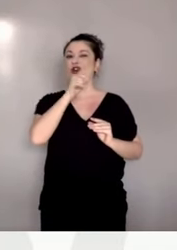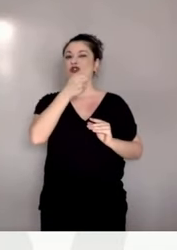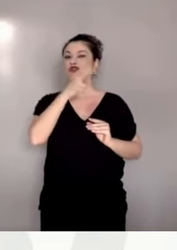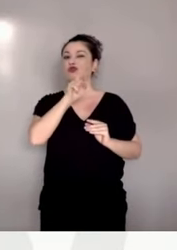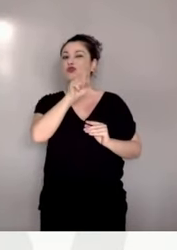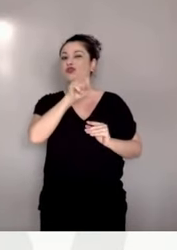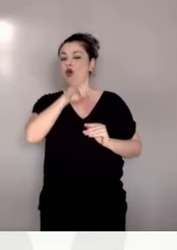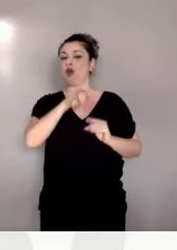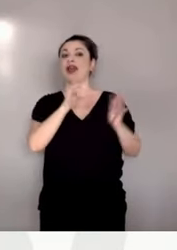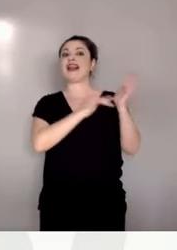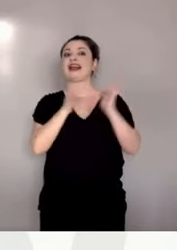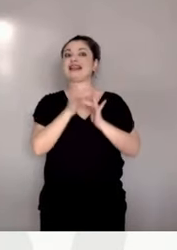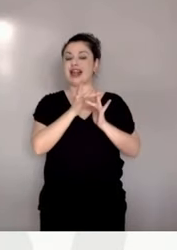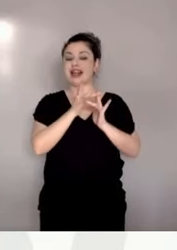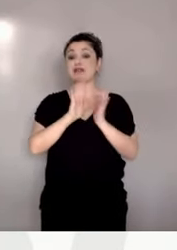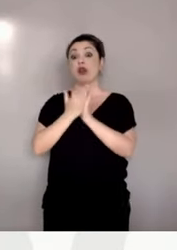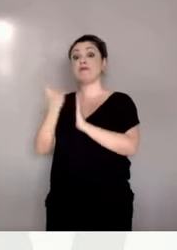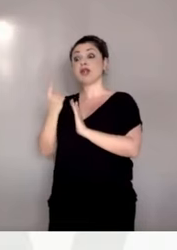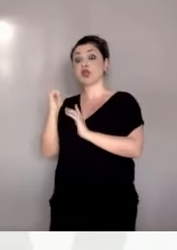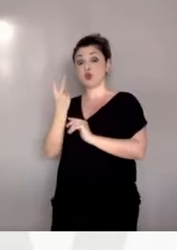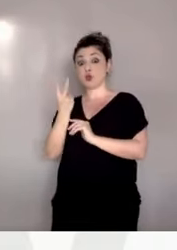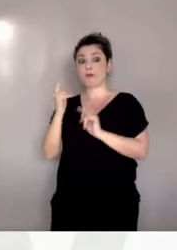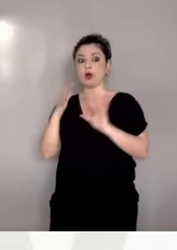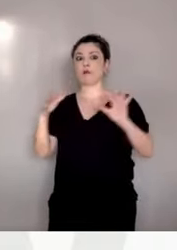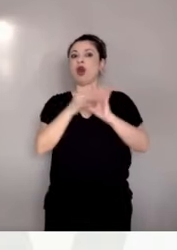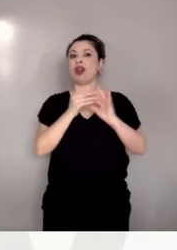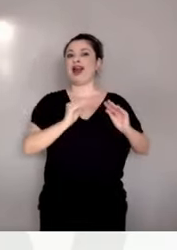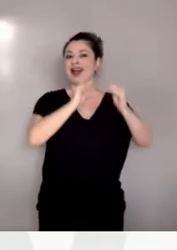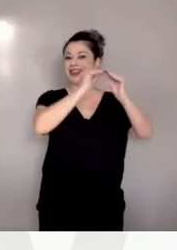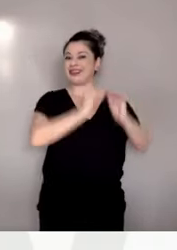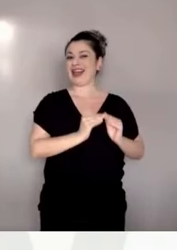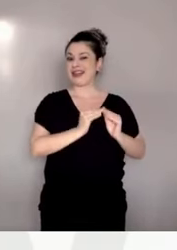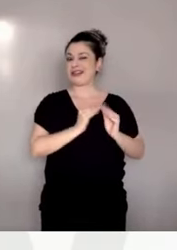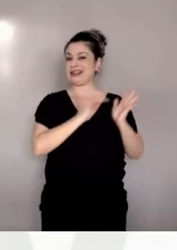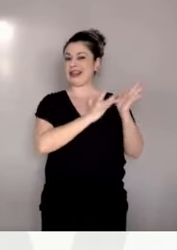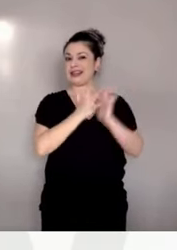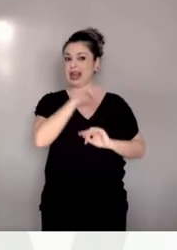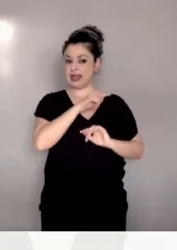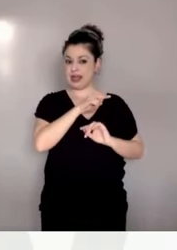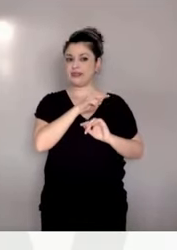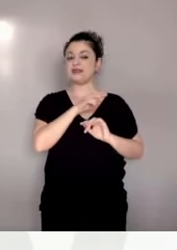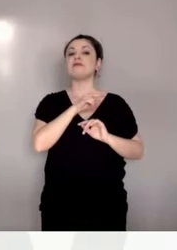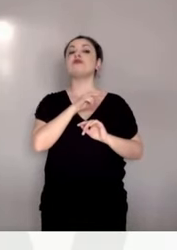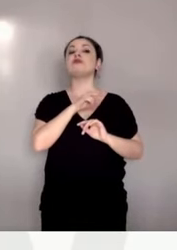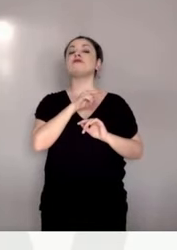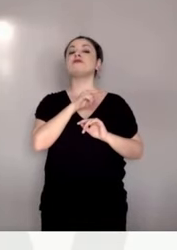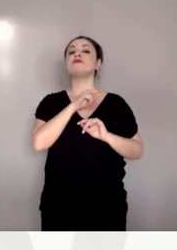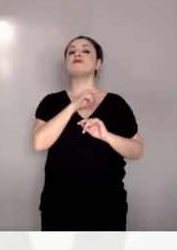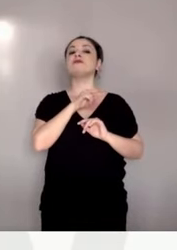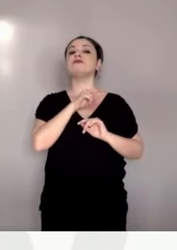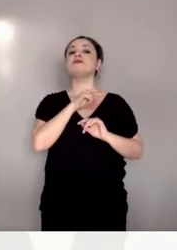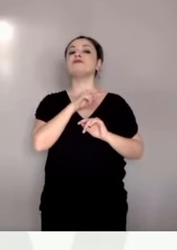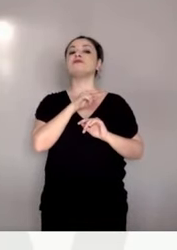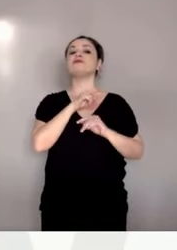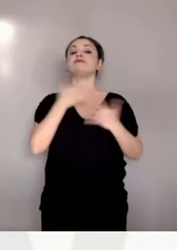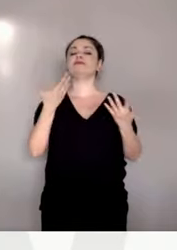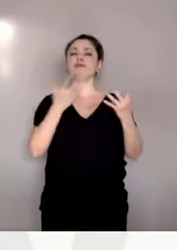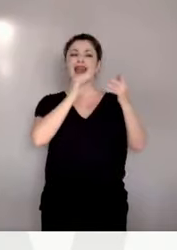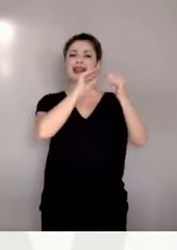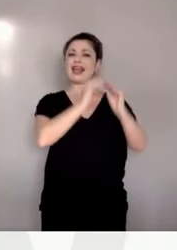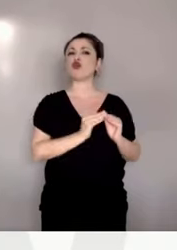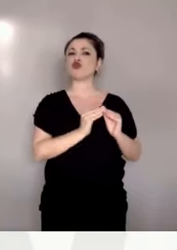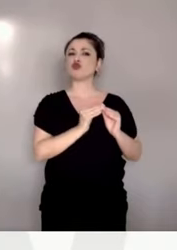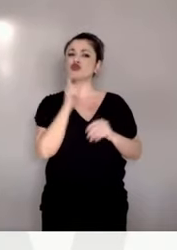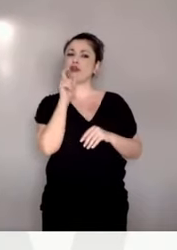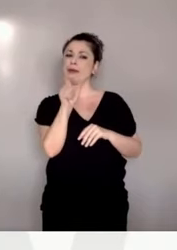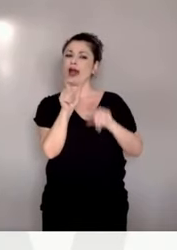questa nozione, di questo lemma, La dischiusura e L'adorazione. Decostruzione è un